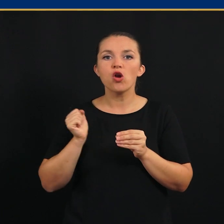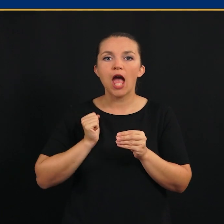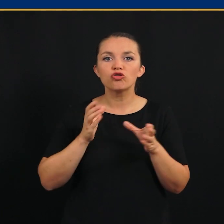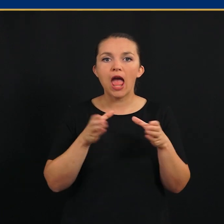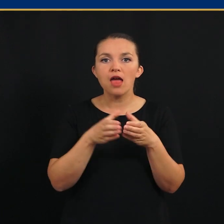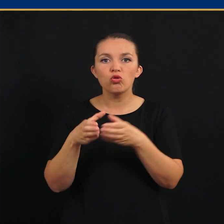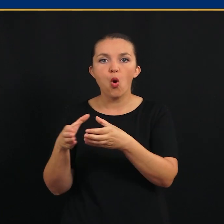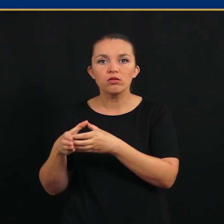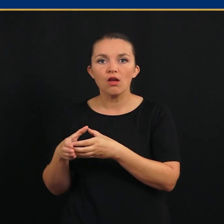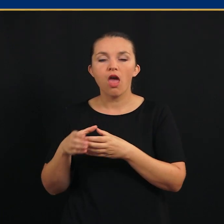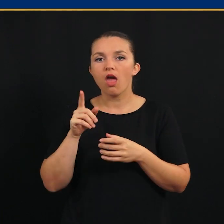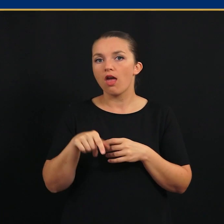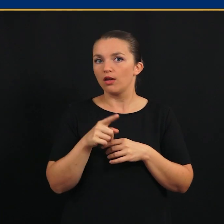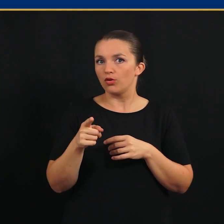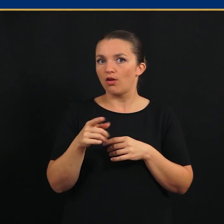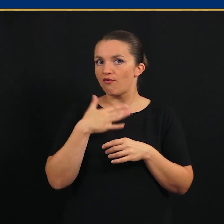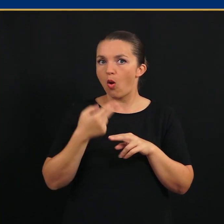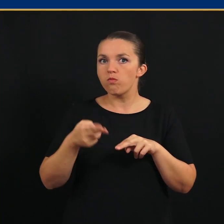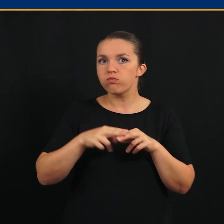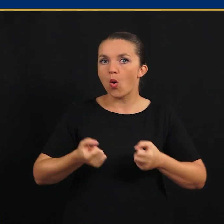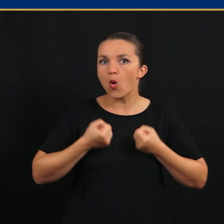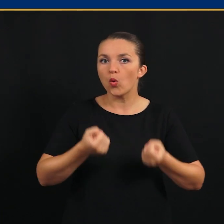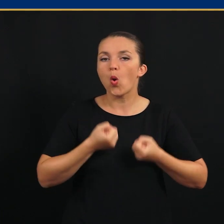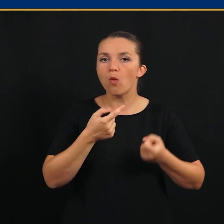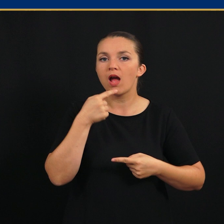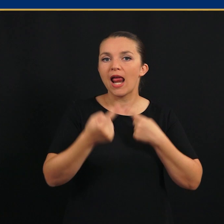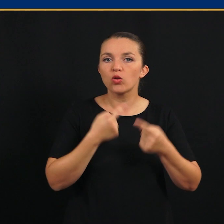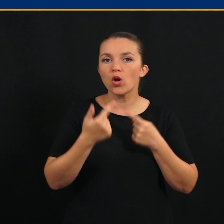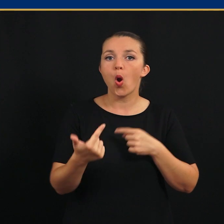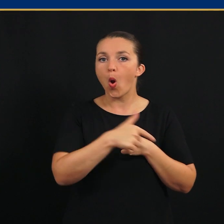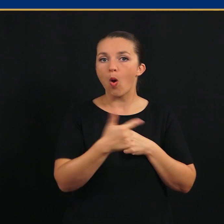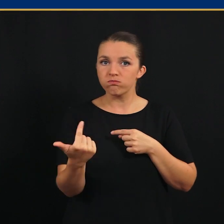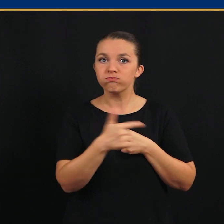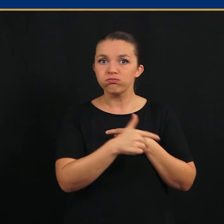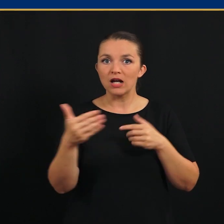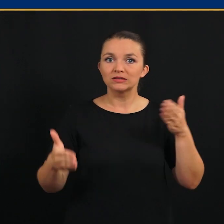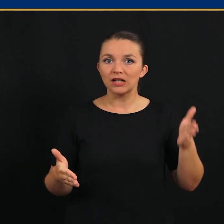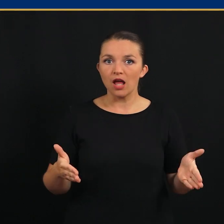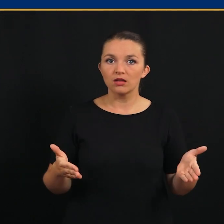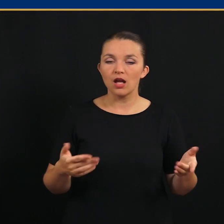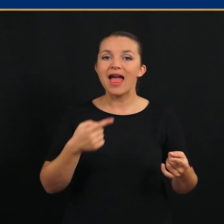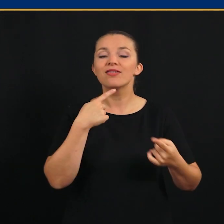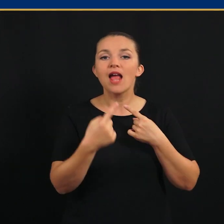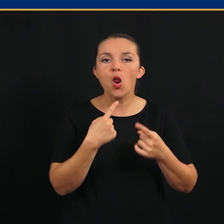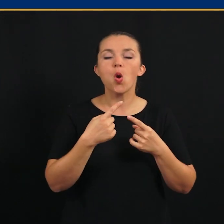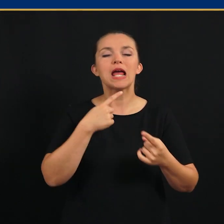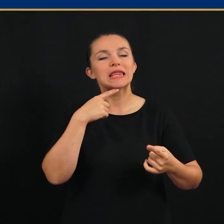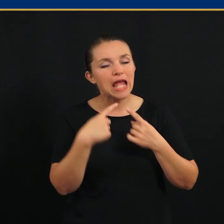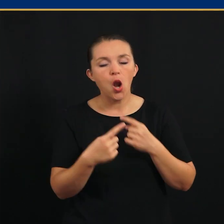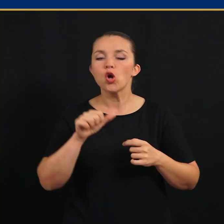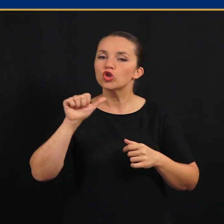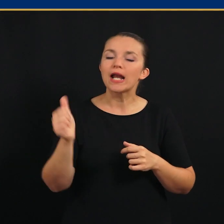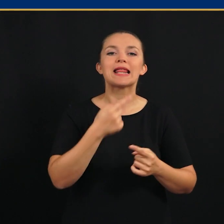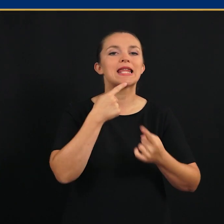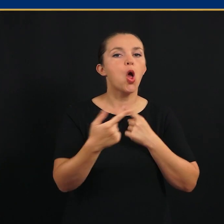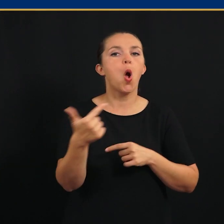enot in veliko bolj grobi retoriki na obeh straneh. Dialog, dialog in še enkrat dialog.